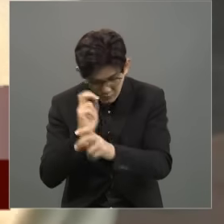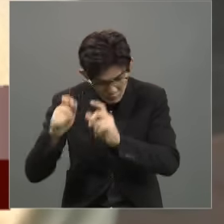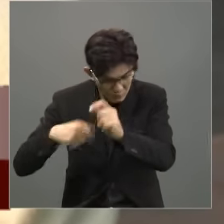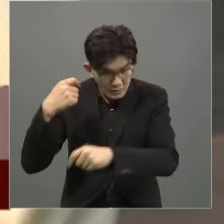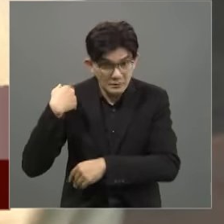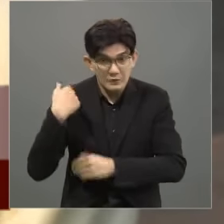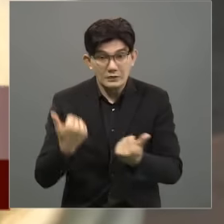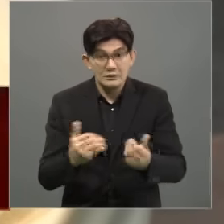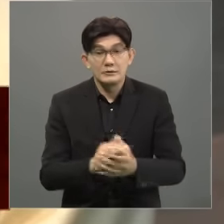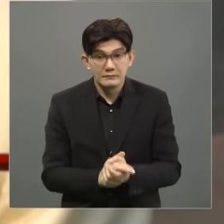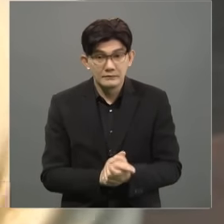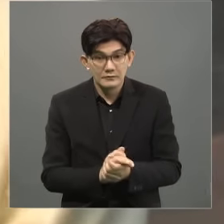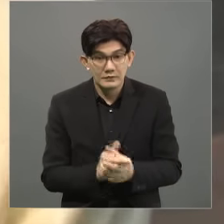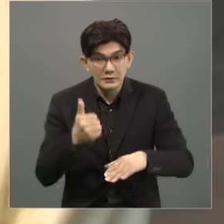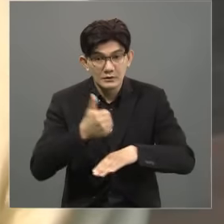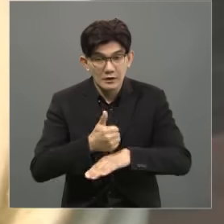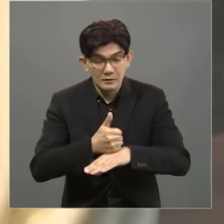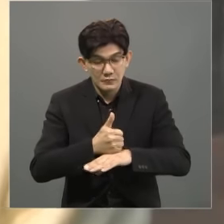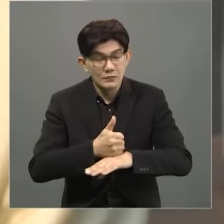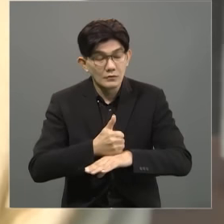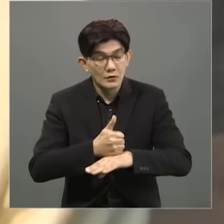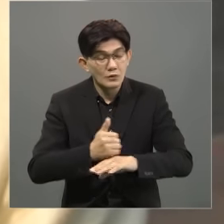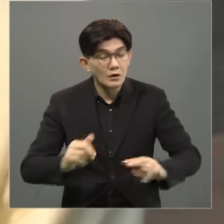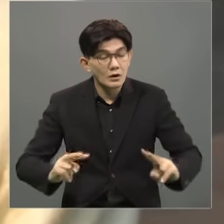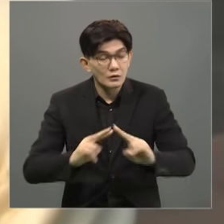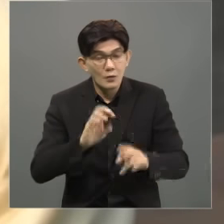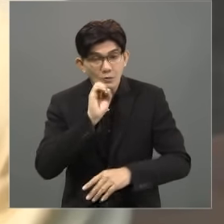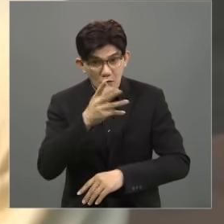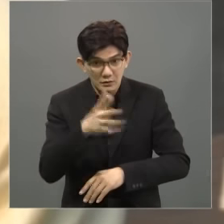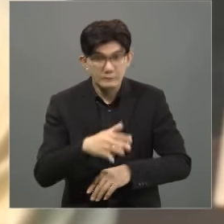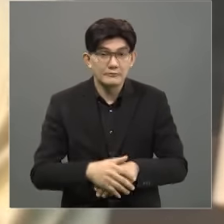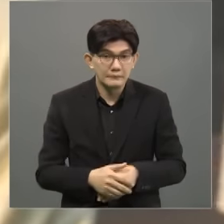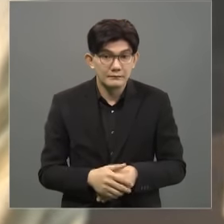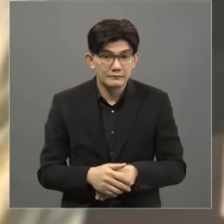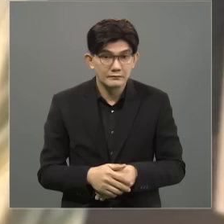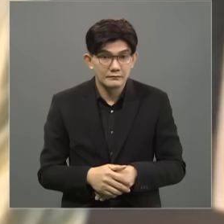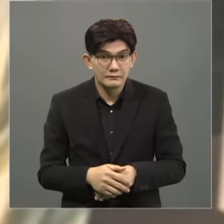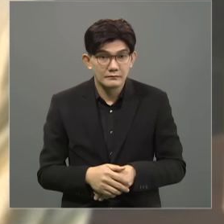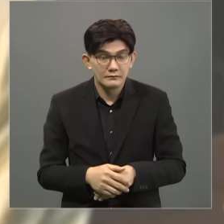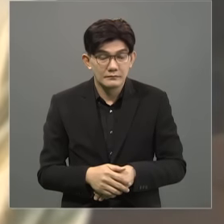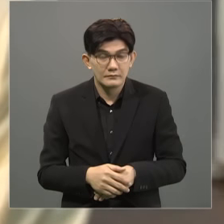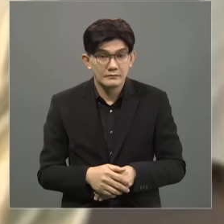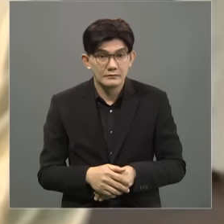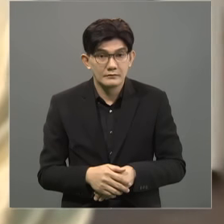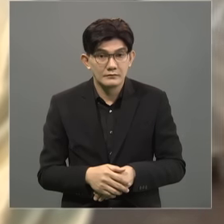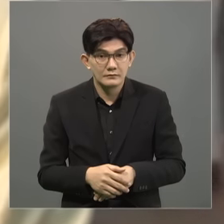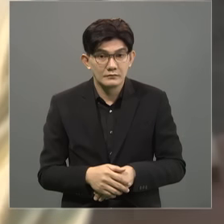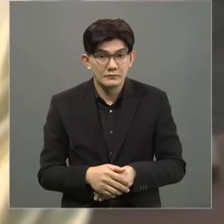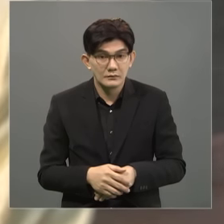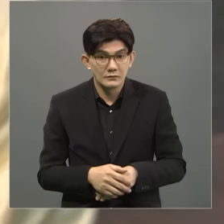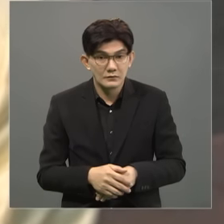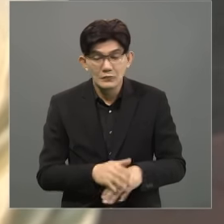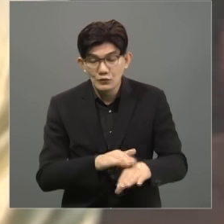ครั้งนี้ครับตามที่ท่านรัฐมนตรีได้กล่าวไปเรียบร้อยแล้วครับผมแล้วก็ยังไงเรียนเชิญน